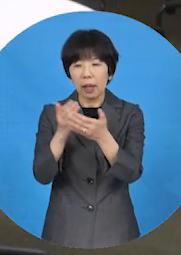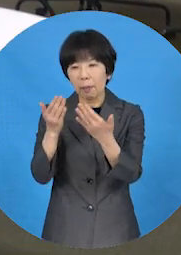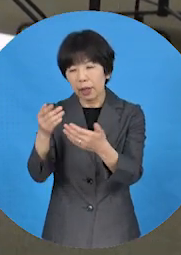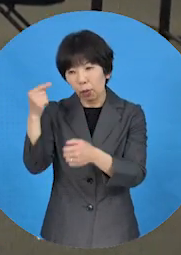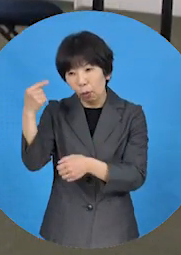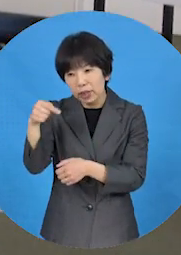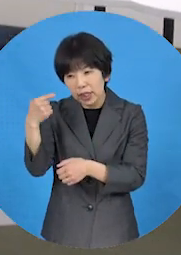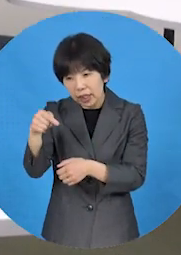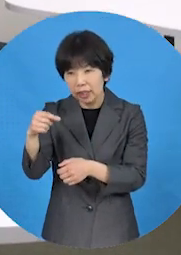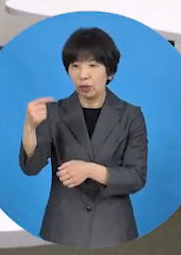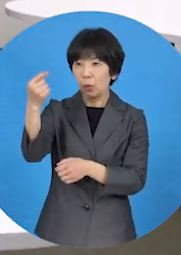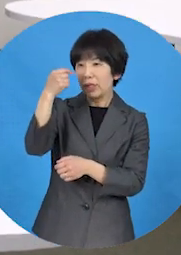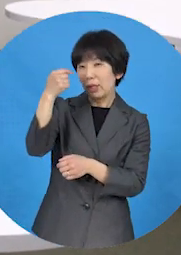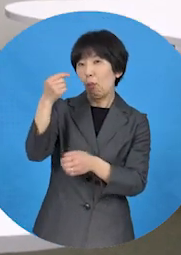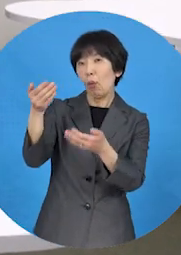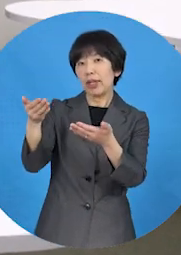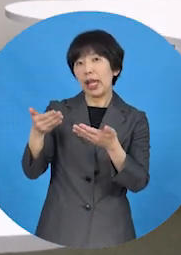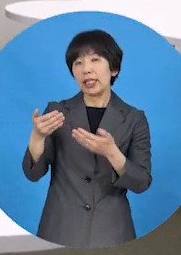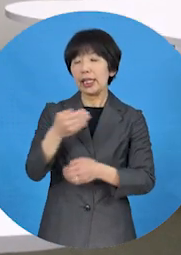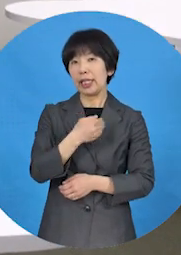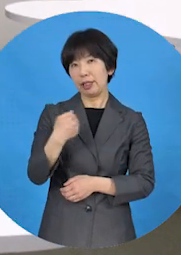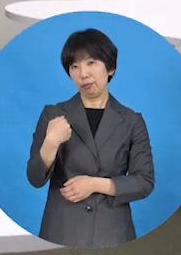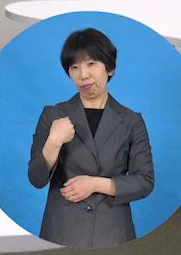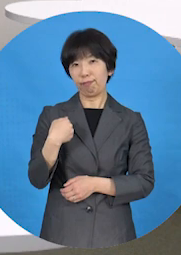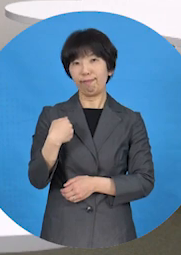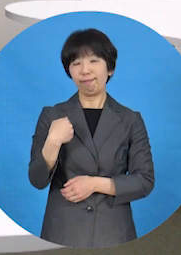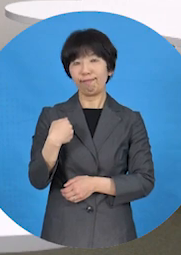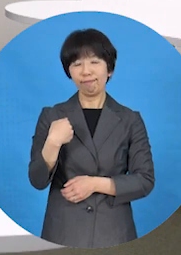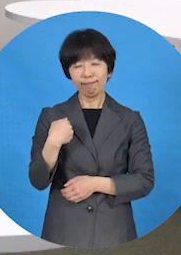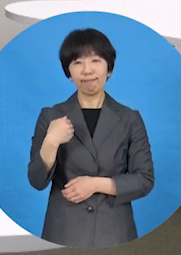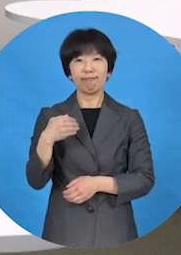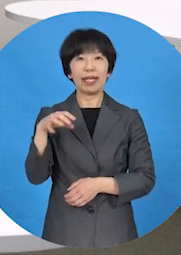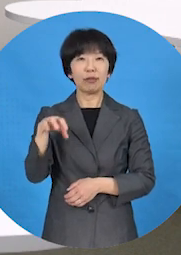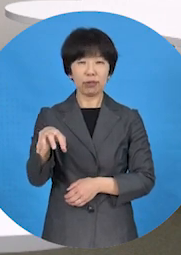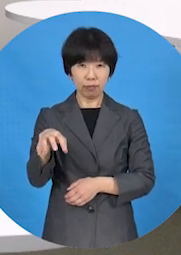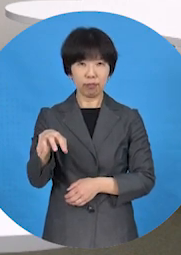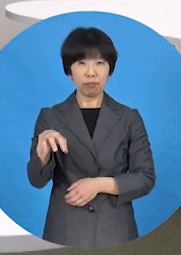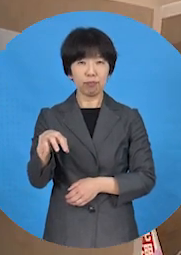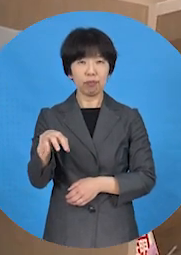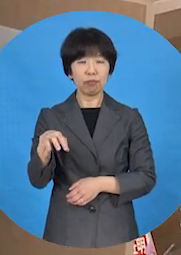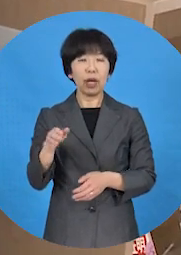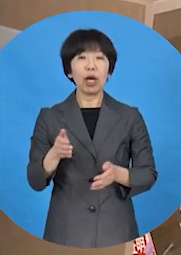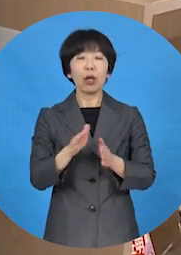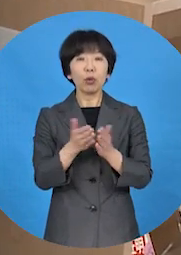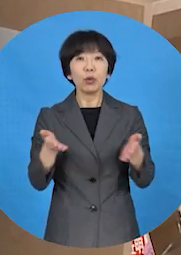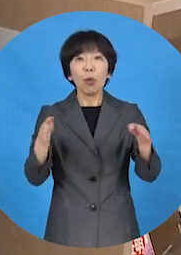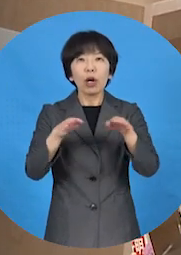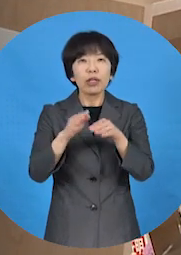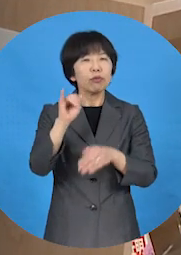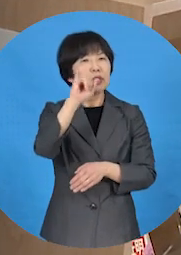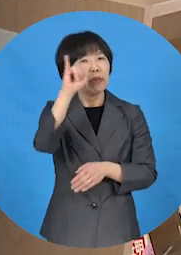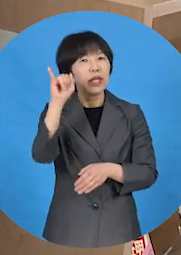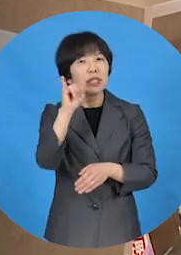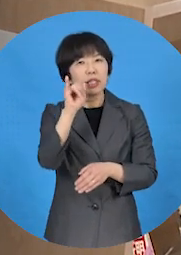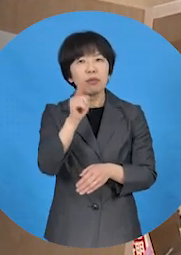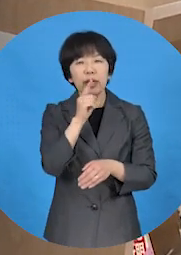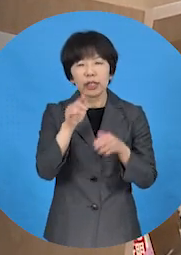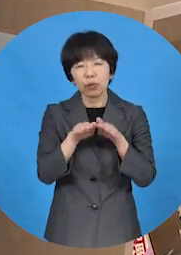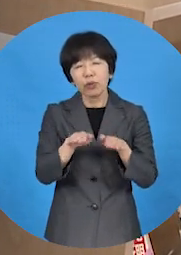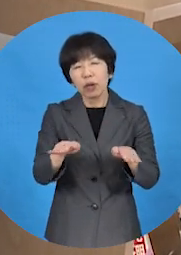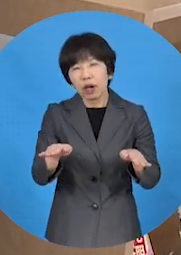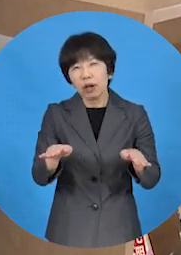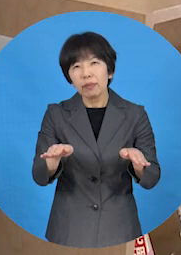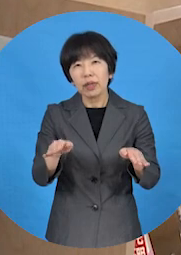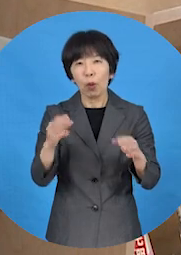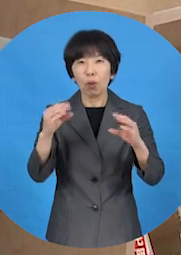めるような場所にしております。 あ、いいですね。なんか図書館っていうと本当静かにしなきゃいけないっていうイメージありますけども、はい、中